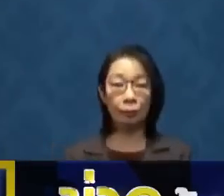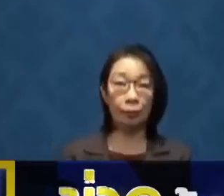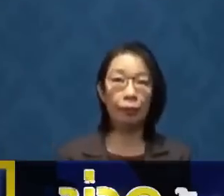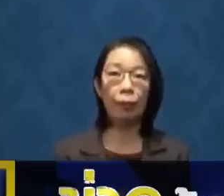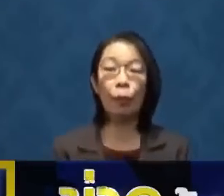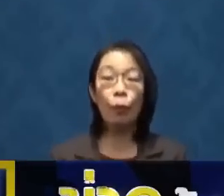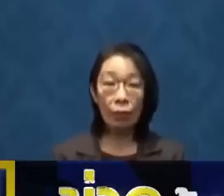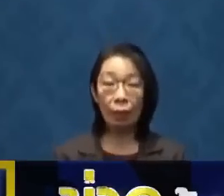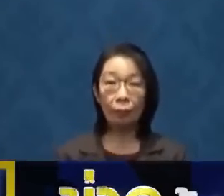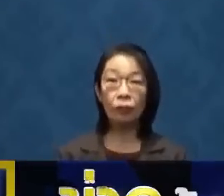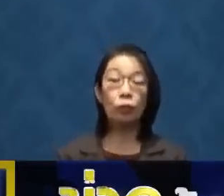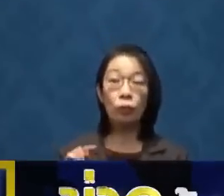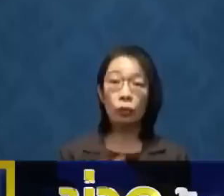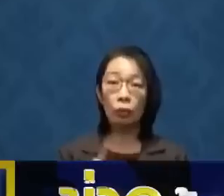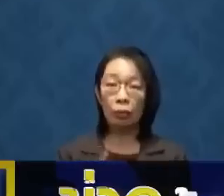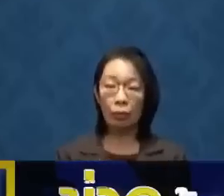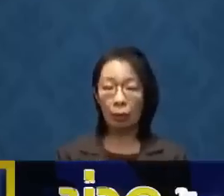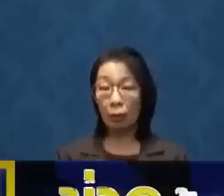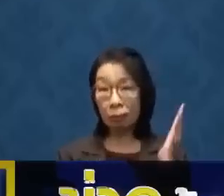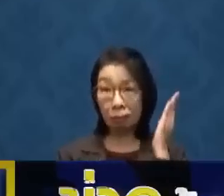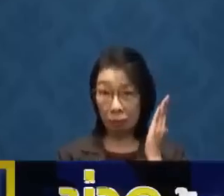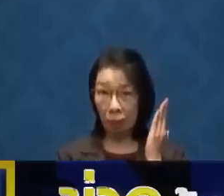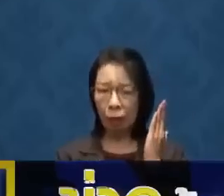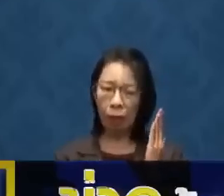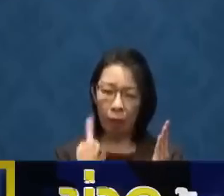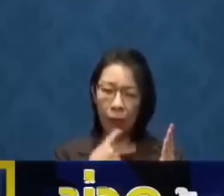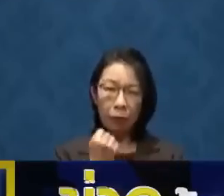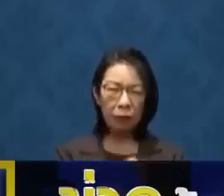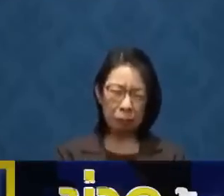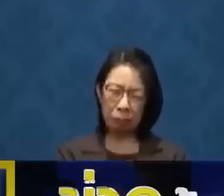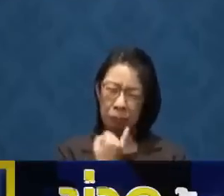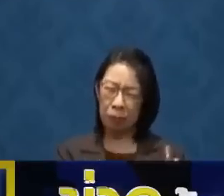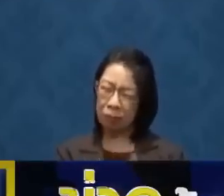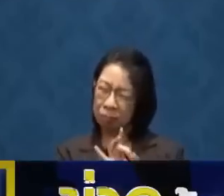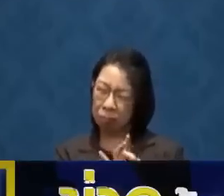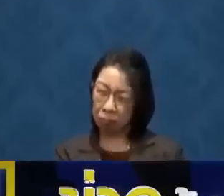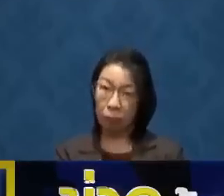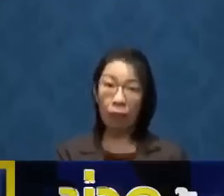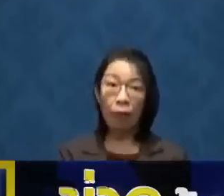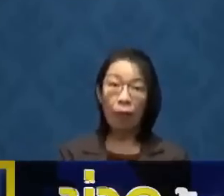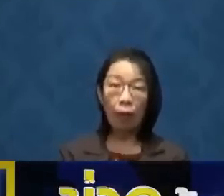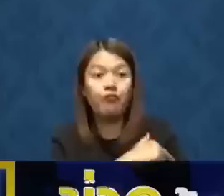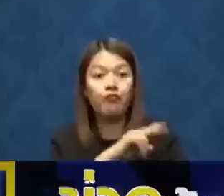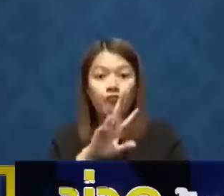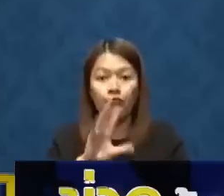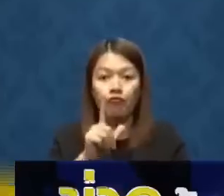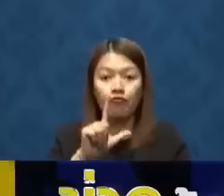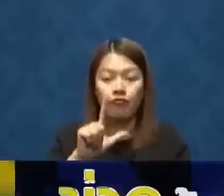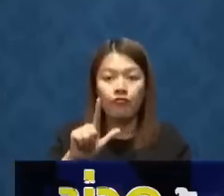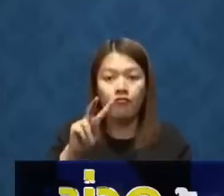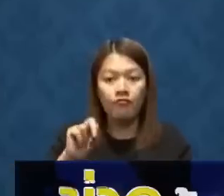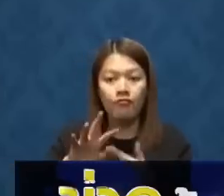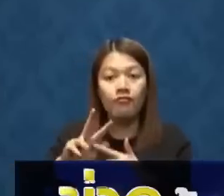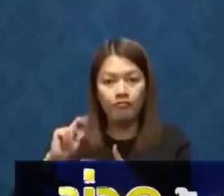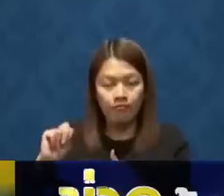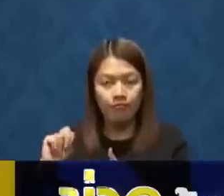บัติไม่ได้เนี่ยมันจะยิ่งขาดประสิทธิภาพ จากนั้นนะคะทางด้านคุณจุลพันธ์อมรวิวัฒน์ส.ส.เพื่อไทยค่ะมีการลุกขึ้น